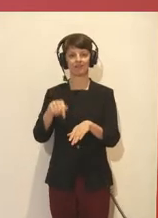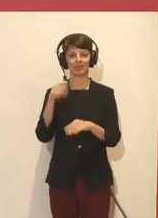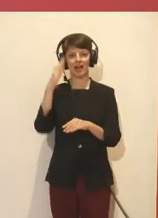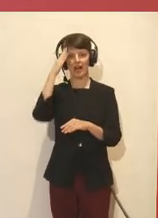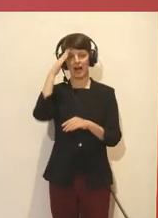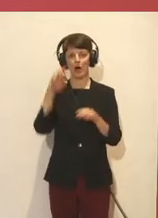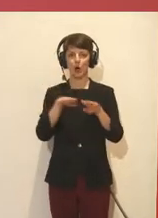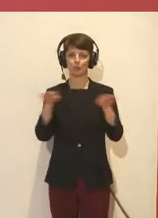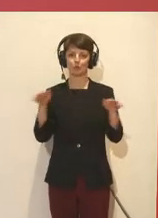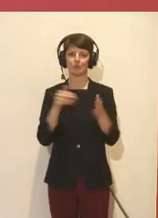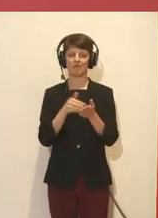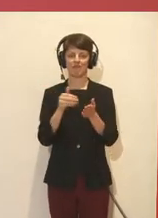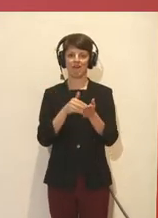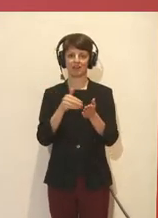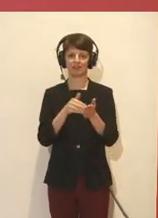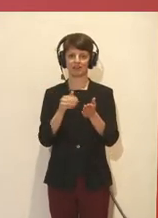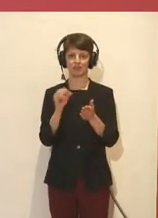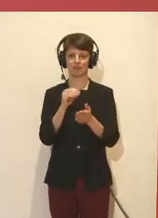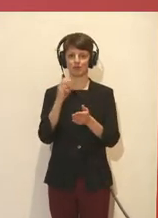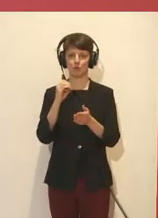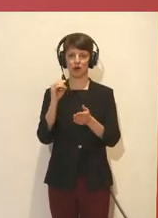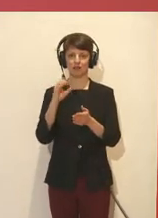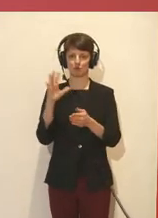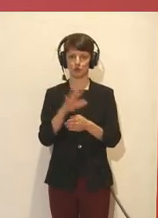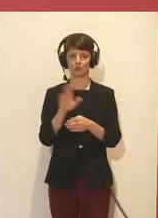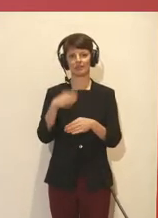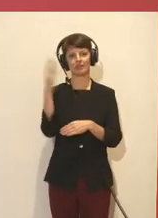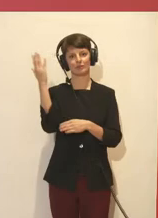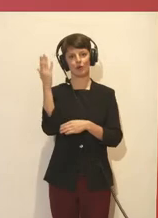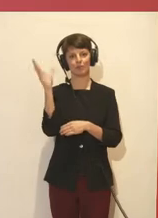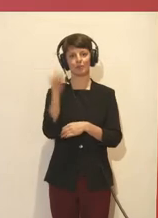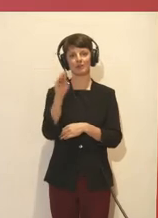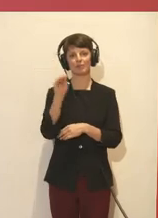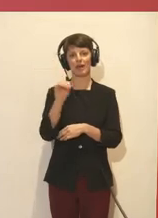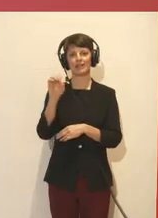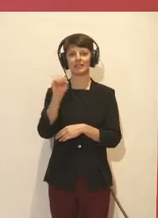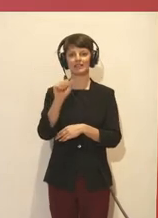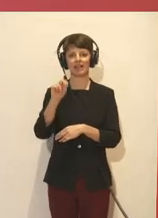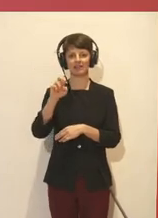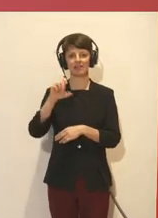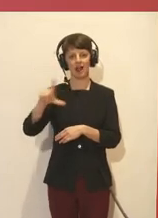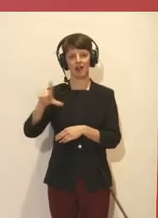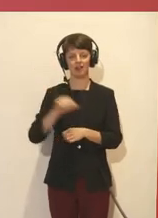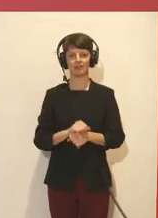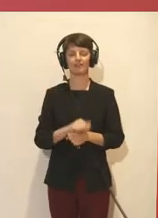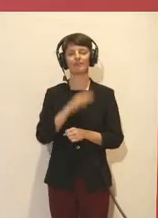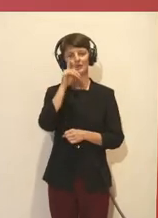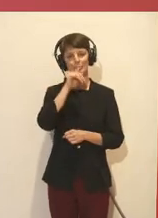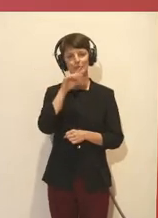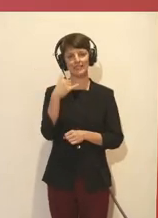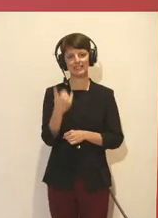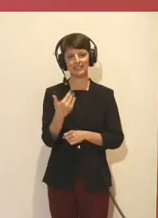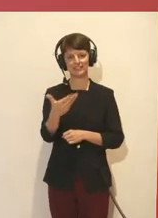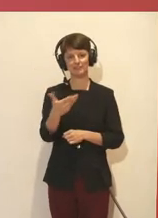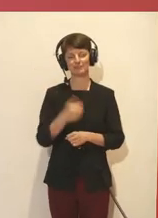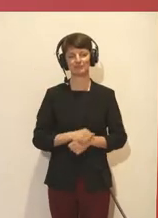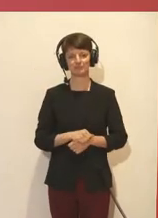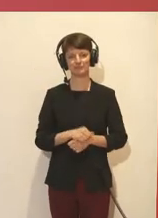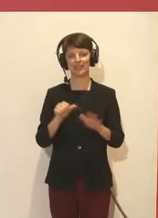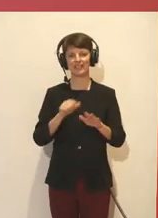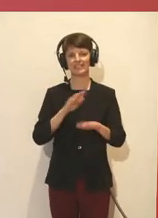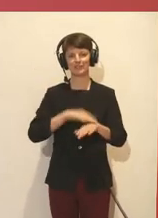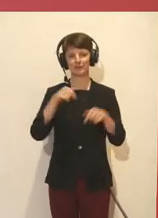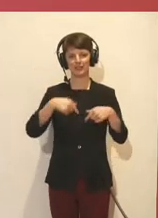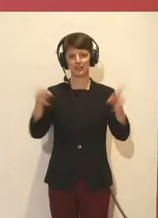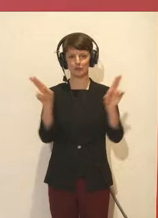auf der hauptbühne weiter mit olaf scholz und seinem talk mit michael sandel das heißt viel spaß und top 16 uhr sehen wir uns hier wieder